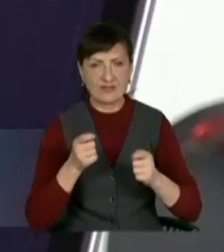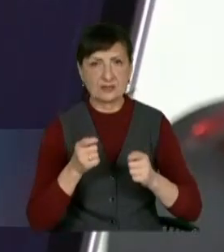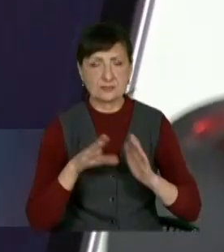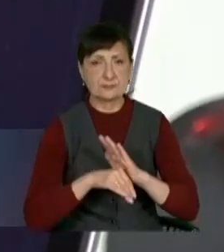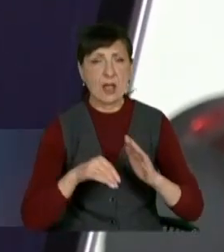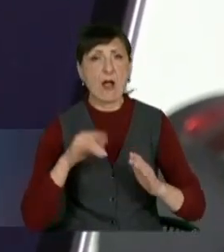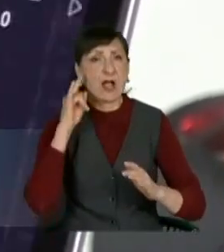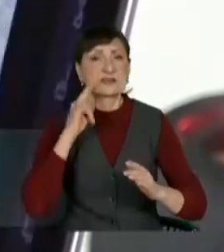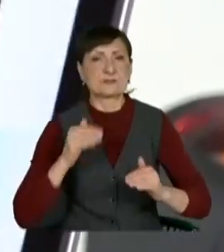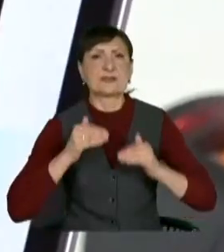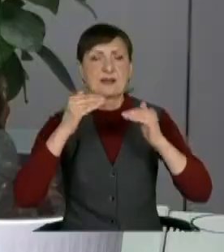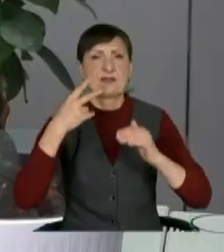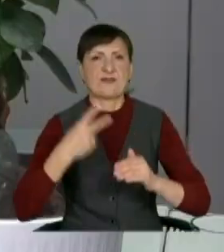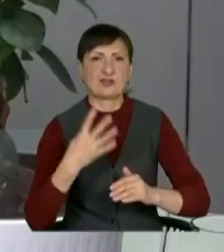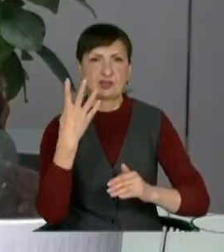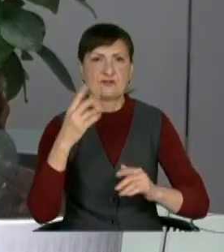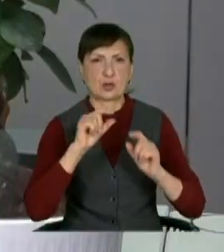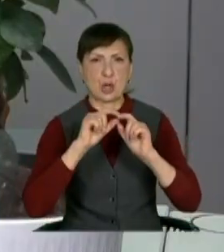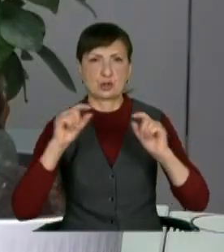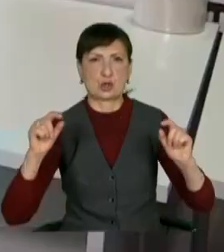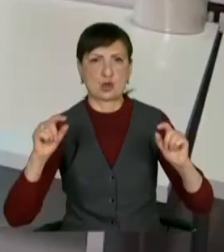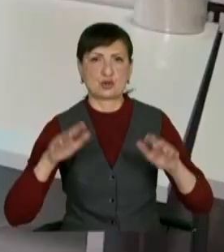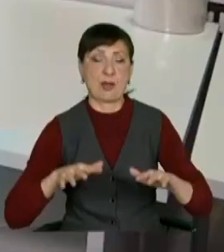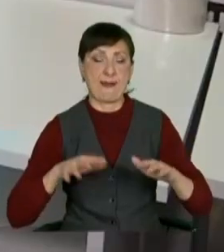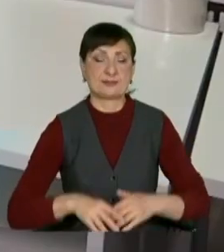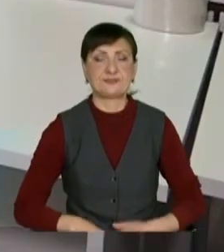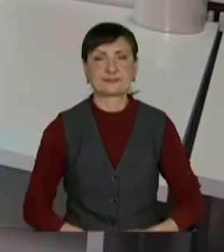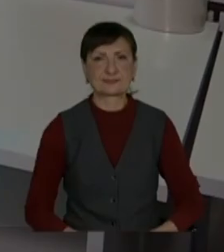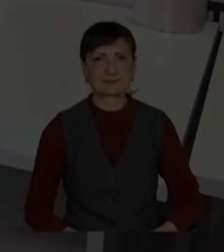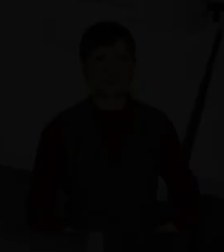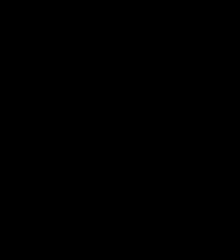правительства страна поднялась на 24-ю строчку. Амина Усенова, Ернат Булатбек, телеканал Алматы.